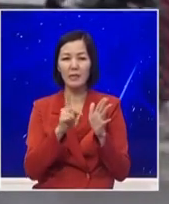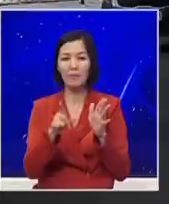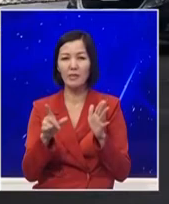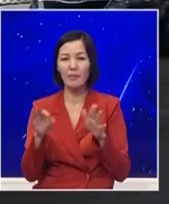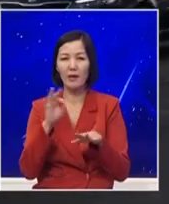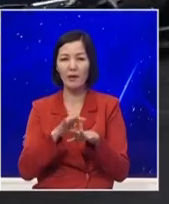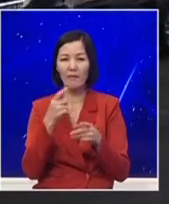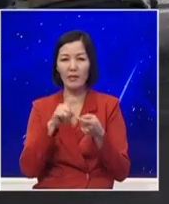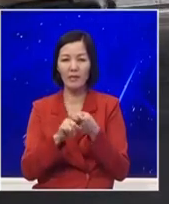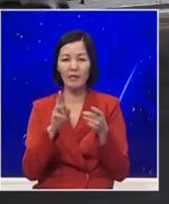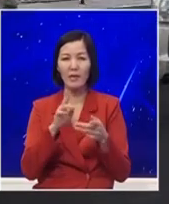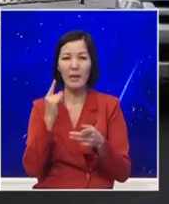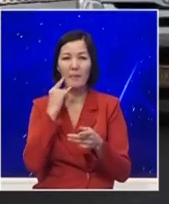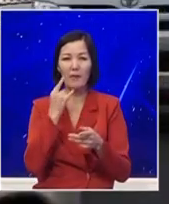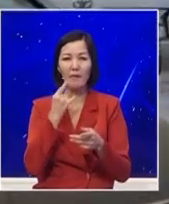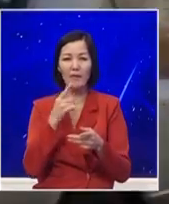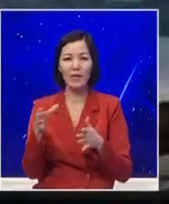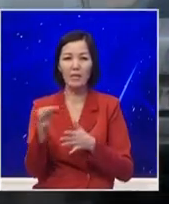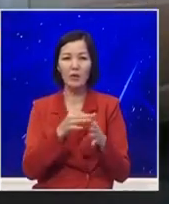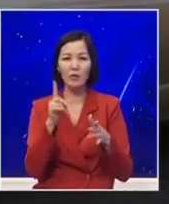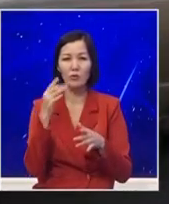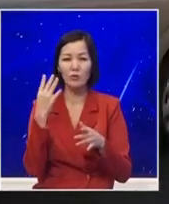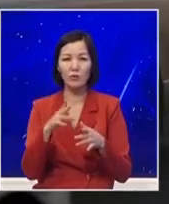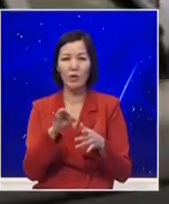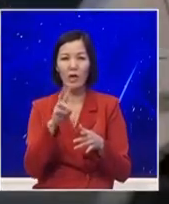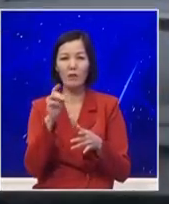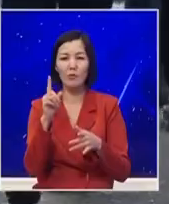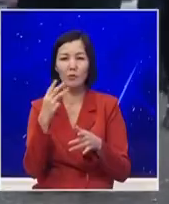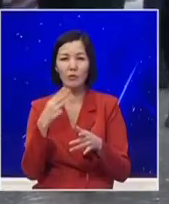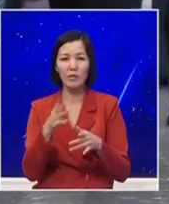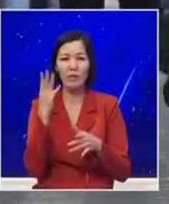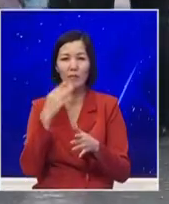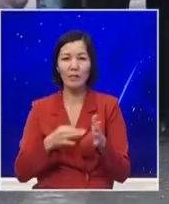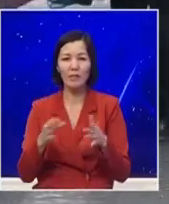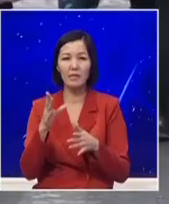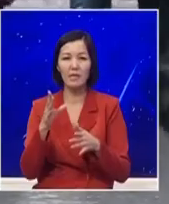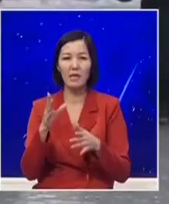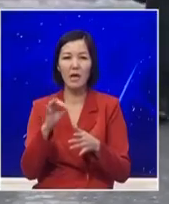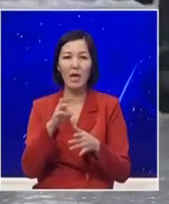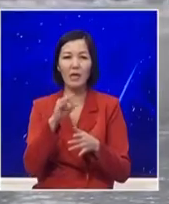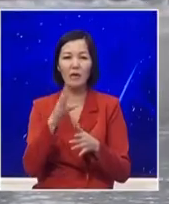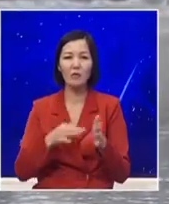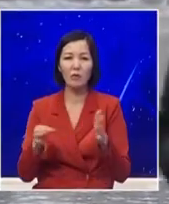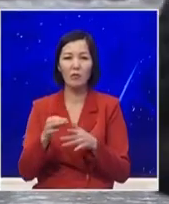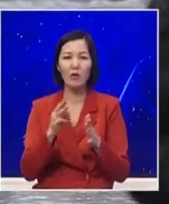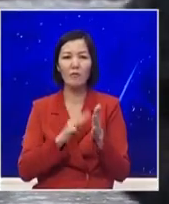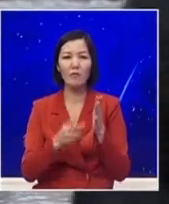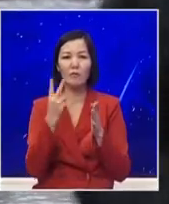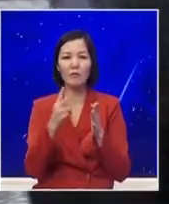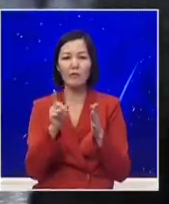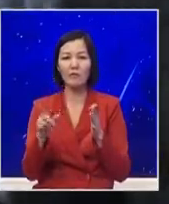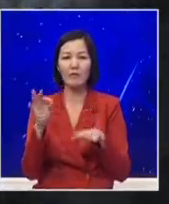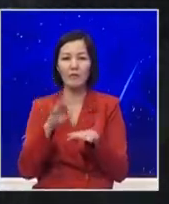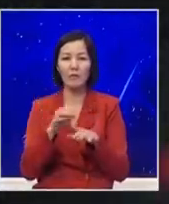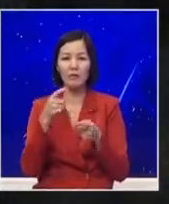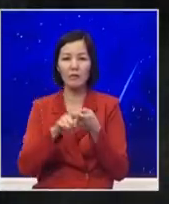заболеваний. Павлодарская область – 140, Акмолинская – 132, Алматинская и Атрауская области – 82